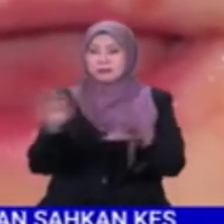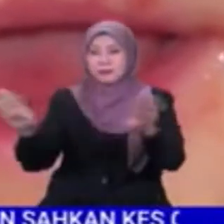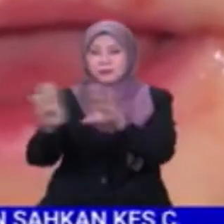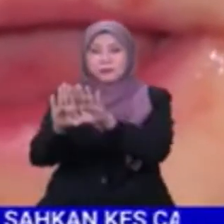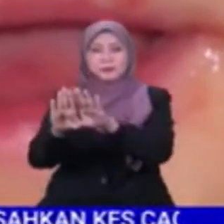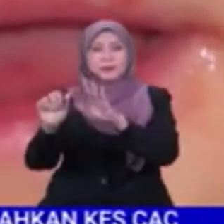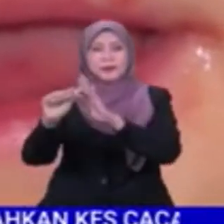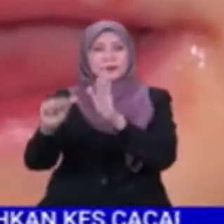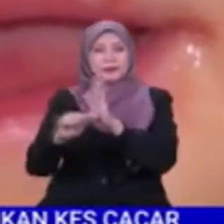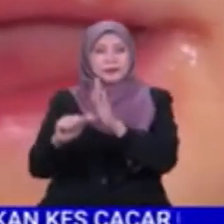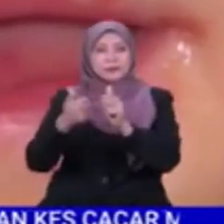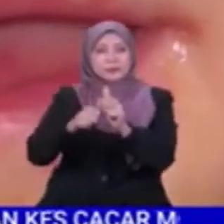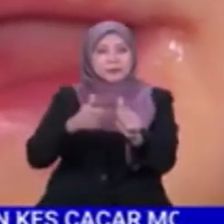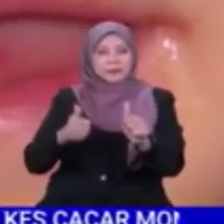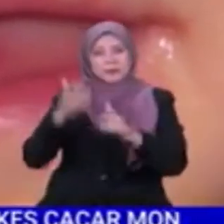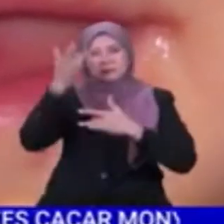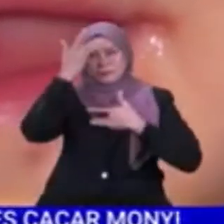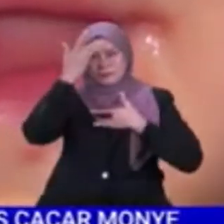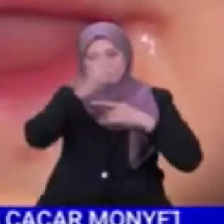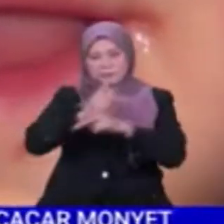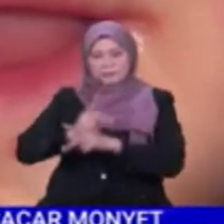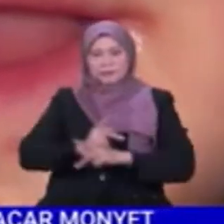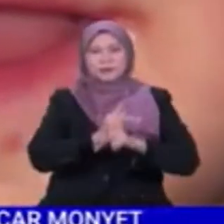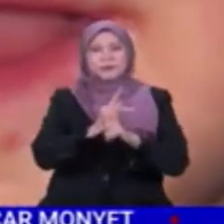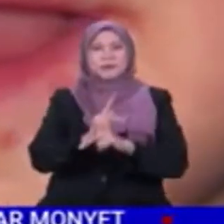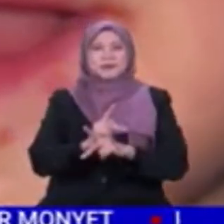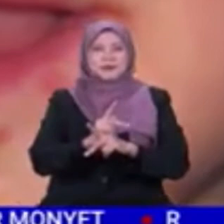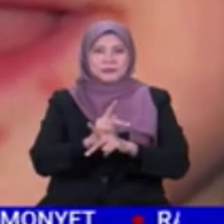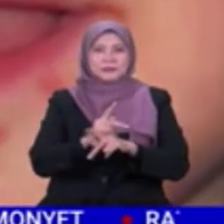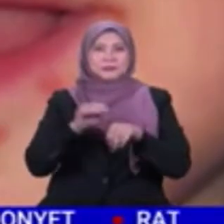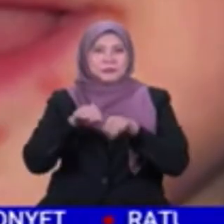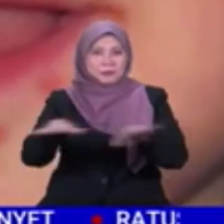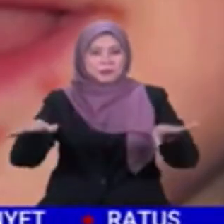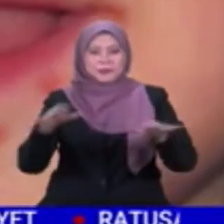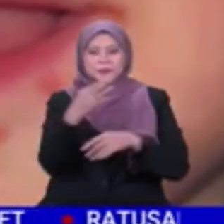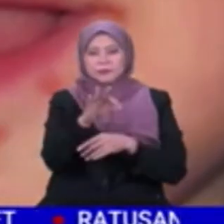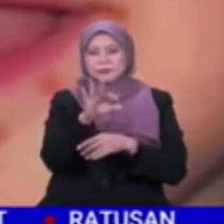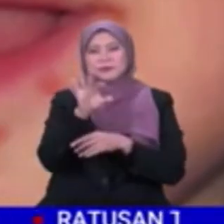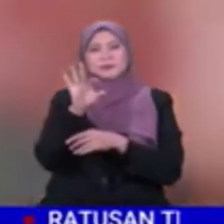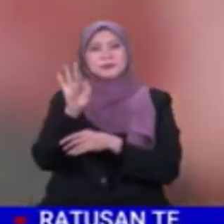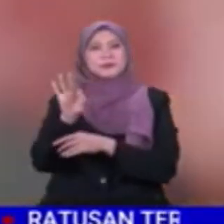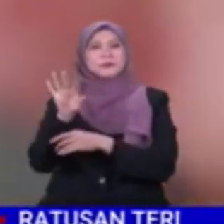tutup dibawa akta pencegahan dan pengawalan penyakit berjangkit 11-8-18